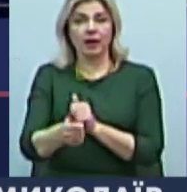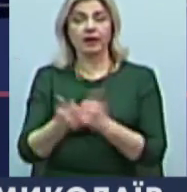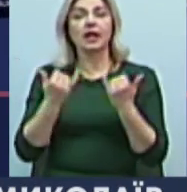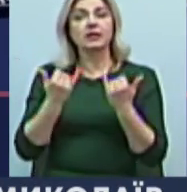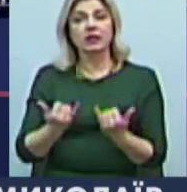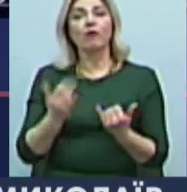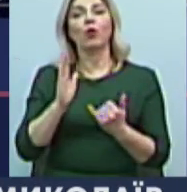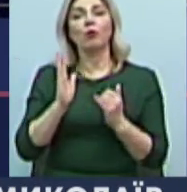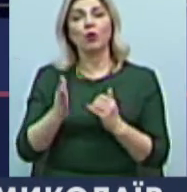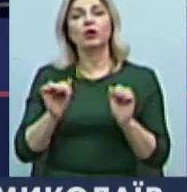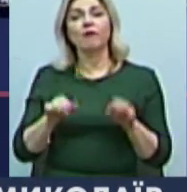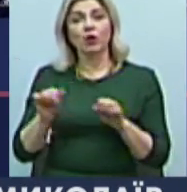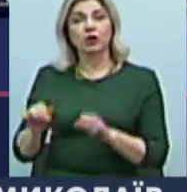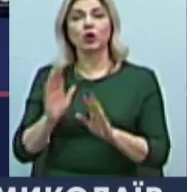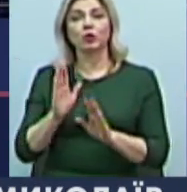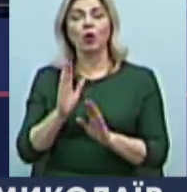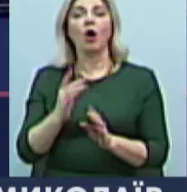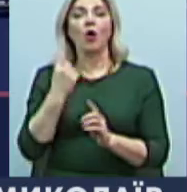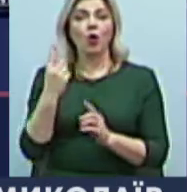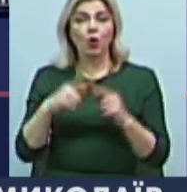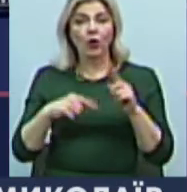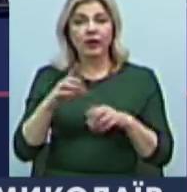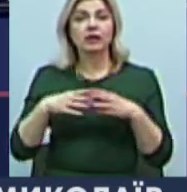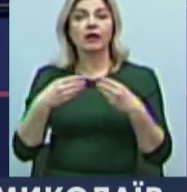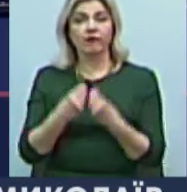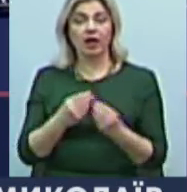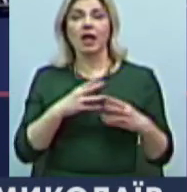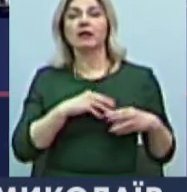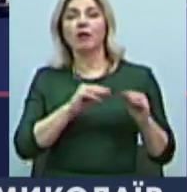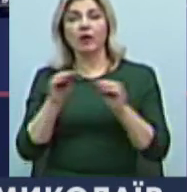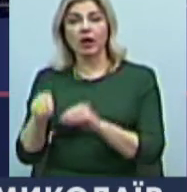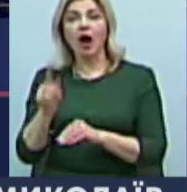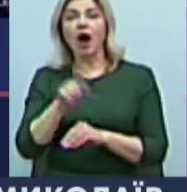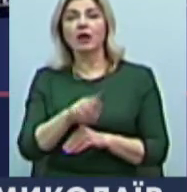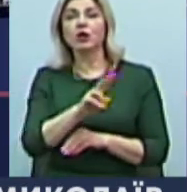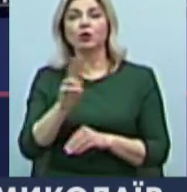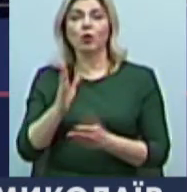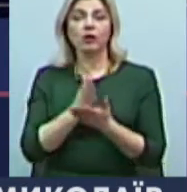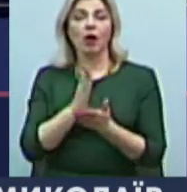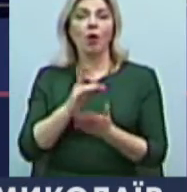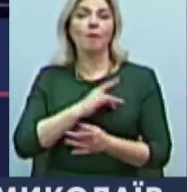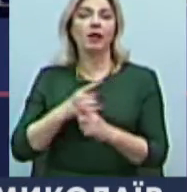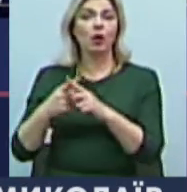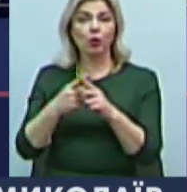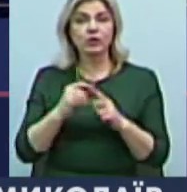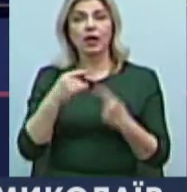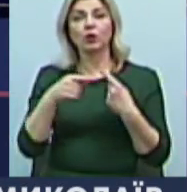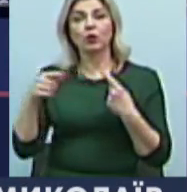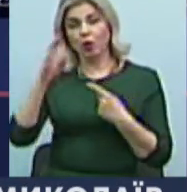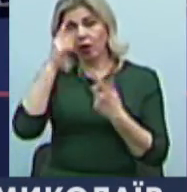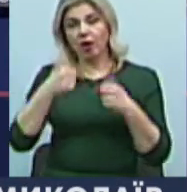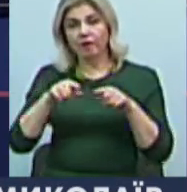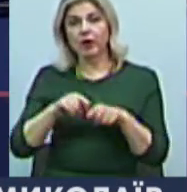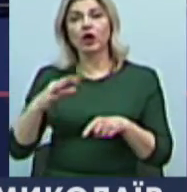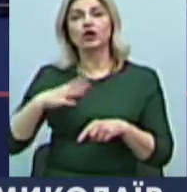буде можлива тільки родинна трансплантація. А ті люди, які знаходяться в Білорусі, Індії, інших країнах і чекають трупну трансплантацію –